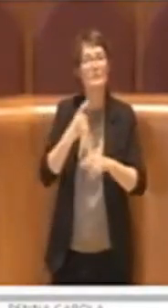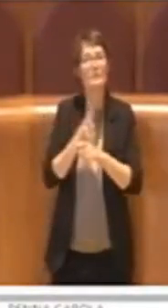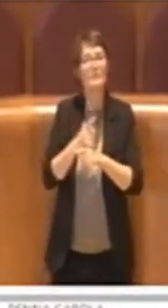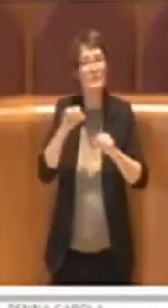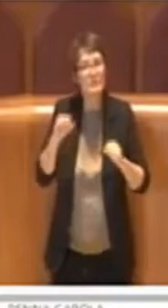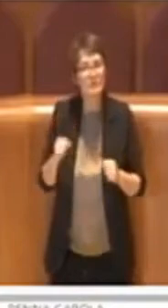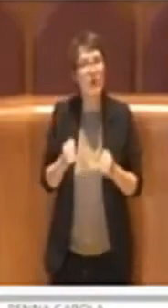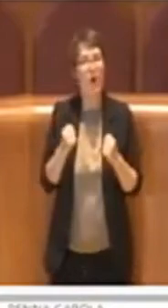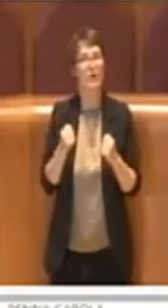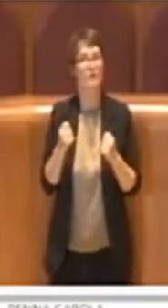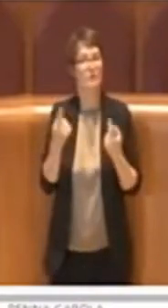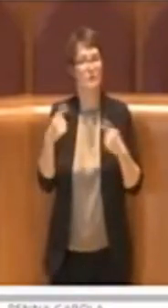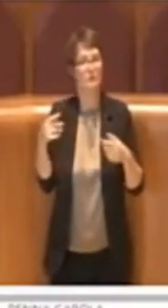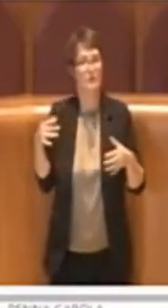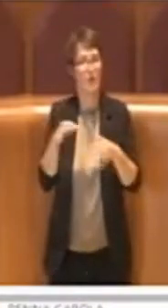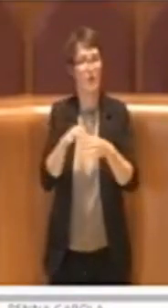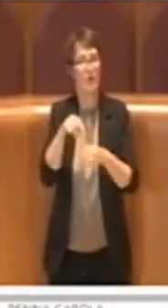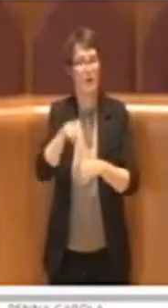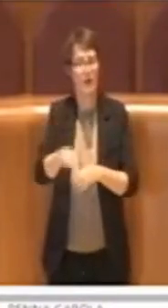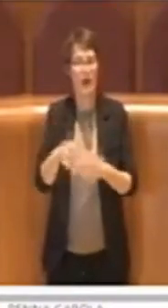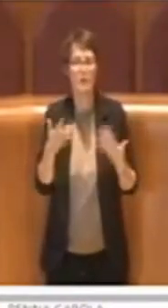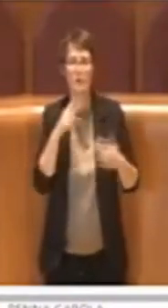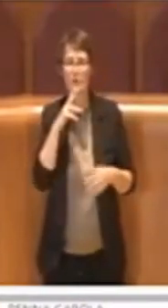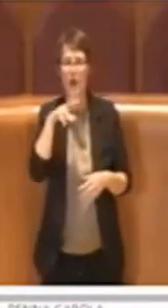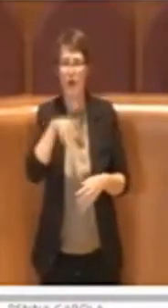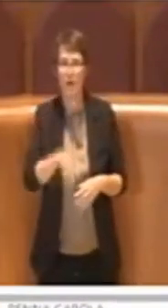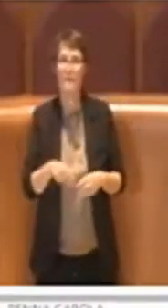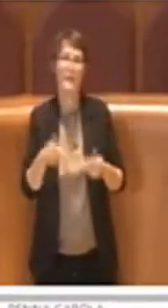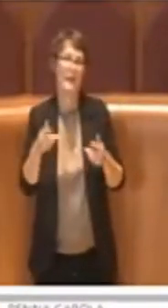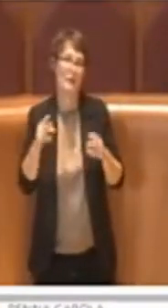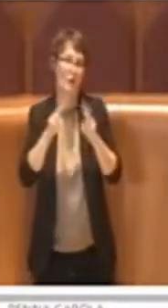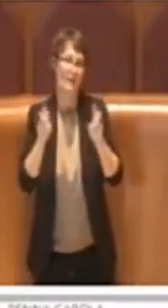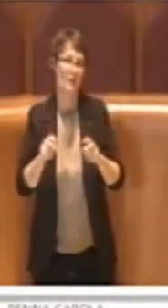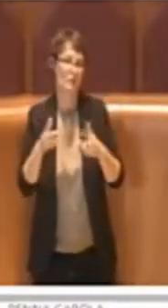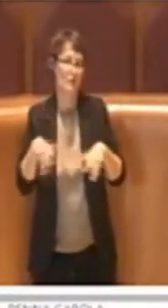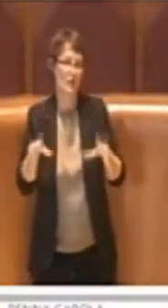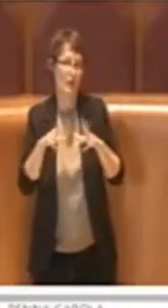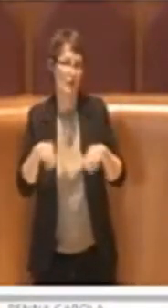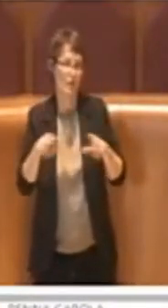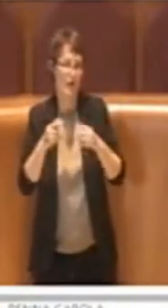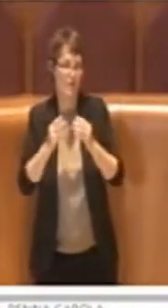detto dell'impiego di fonti rinnovabili. L'altro tema importante invece